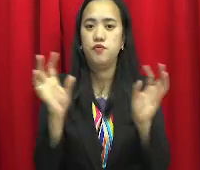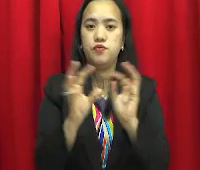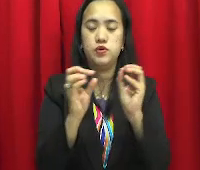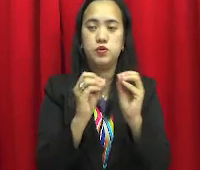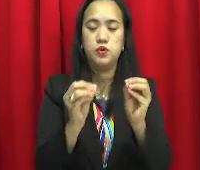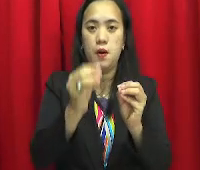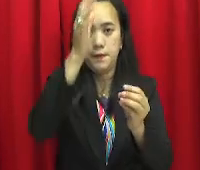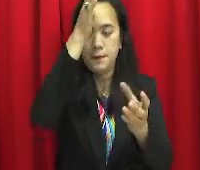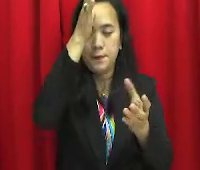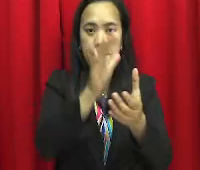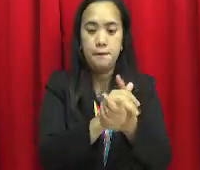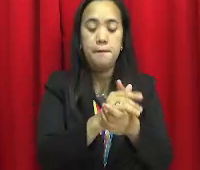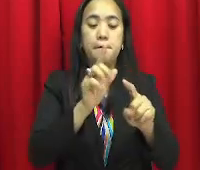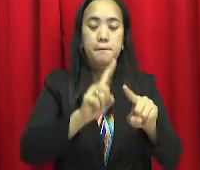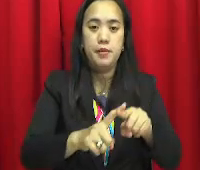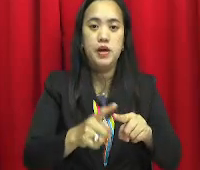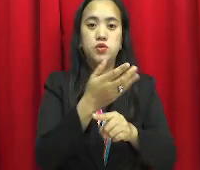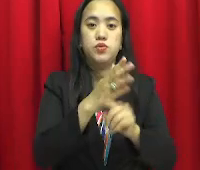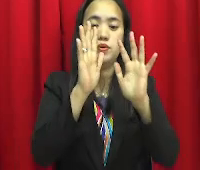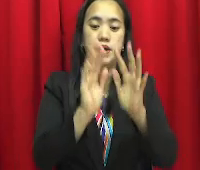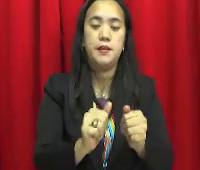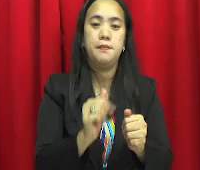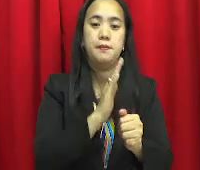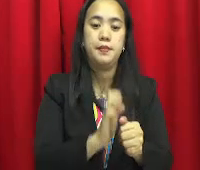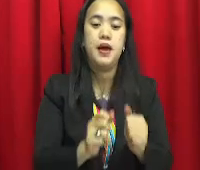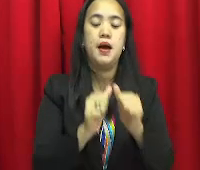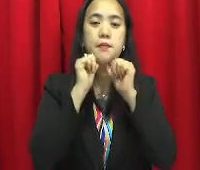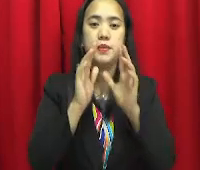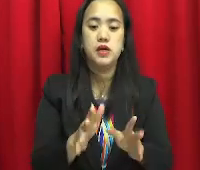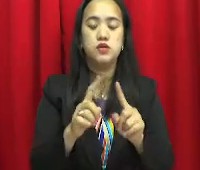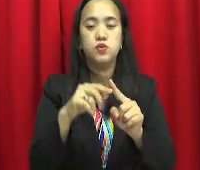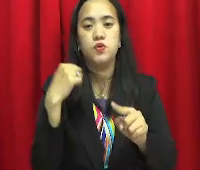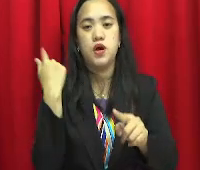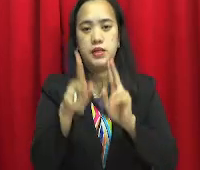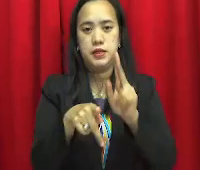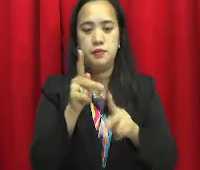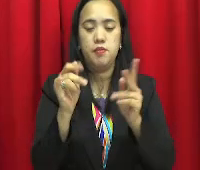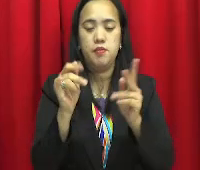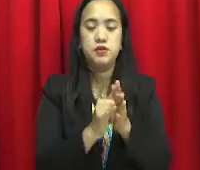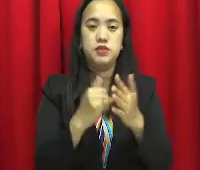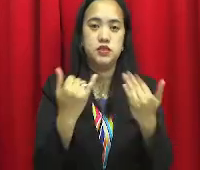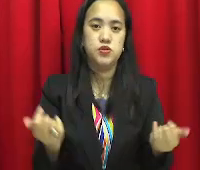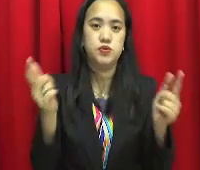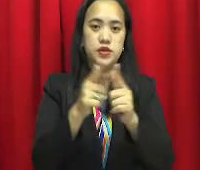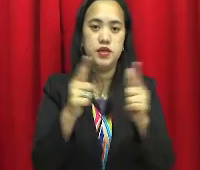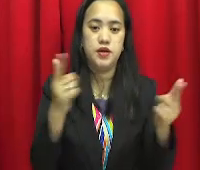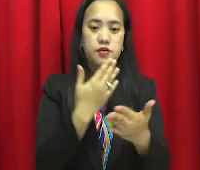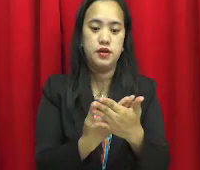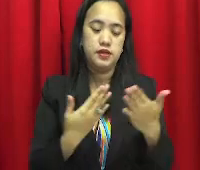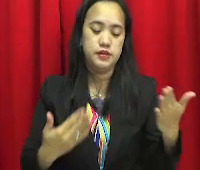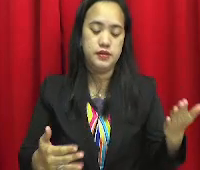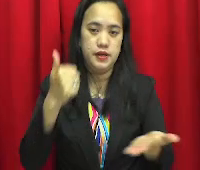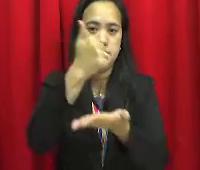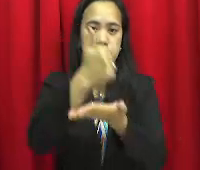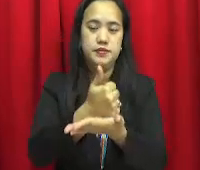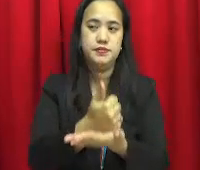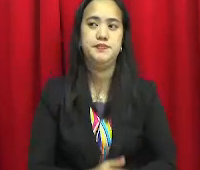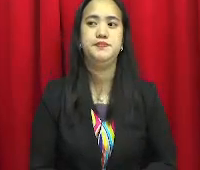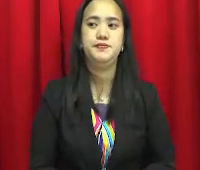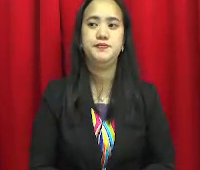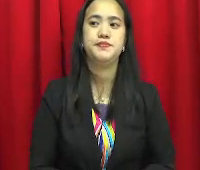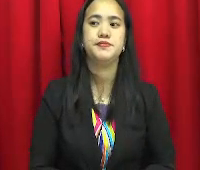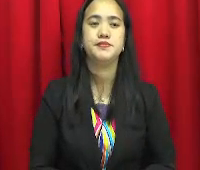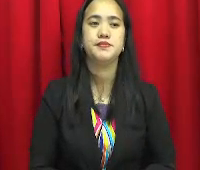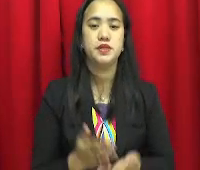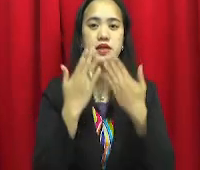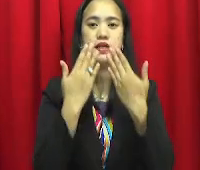least you can be a blessing to Amen. Others. See, yan po ang pinakamaganda ho niyan, mga kapatid. Okay? Alright. Salamat